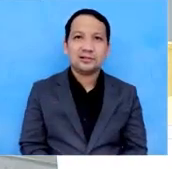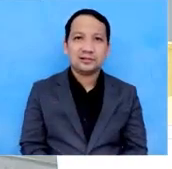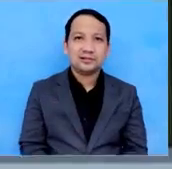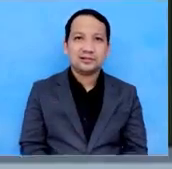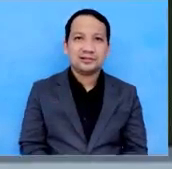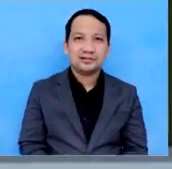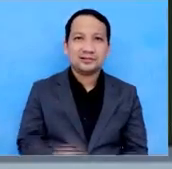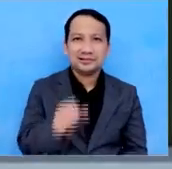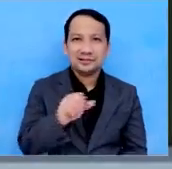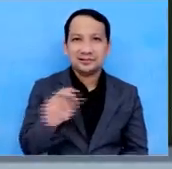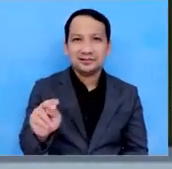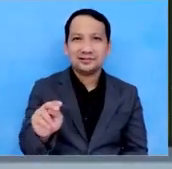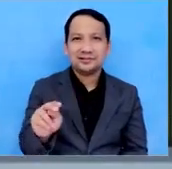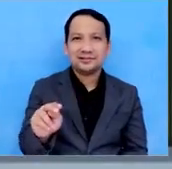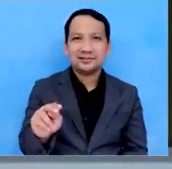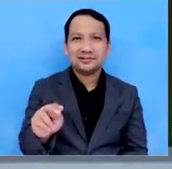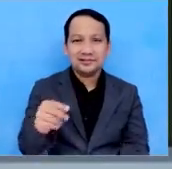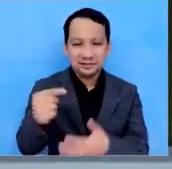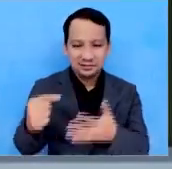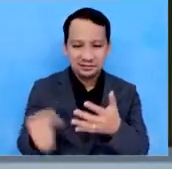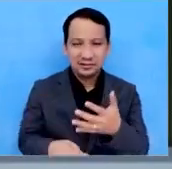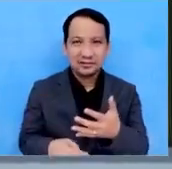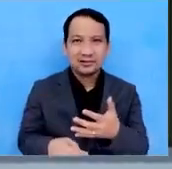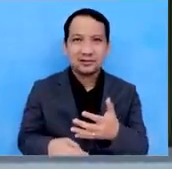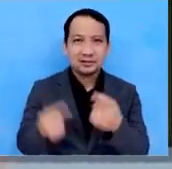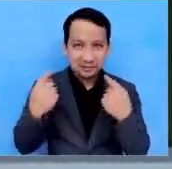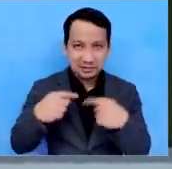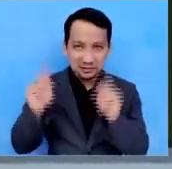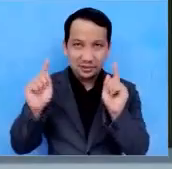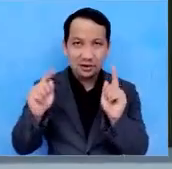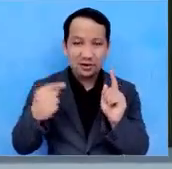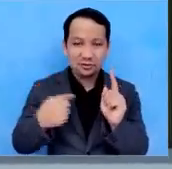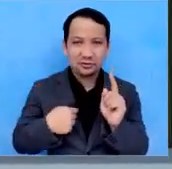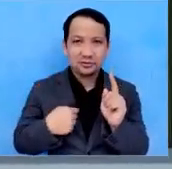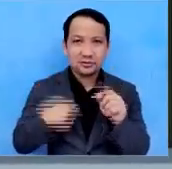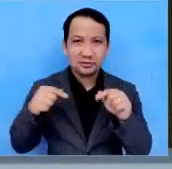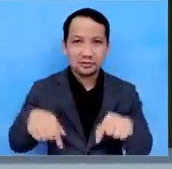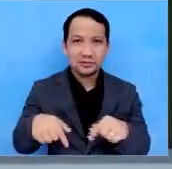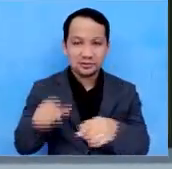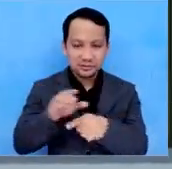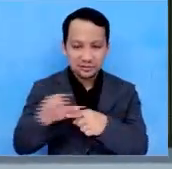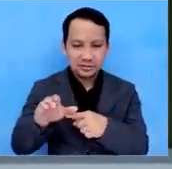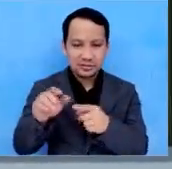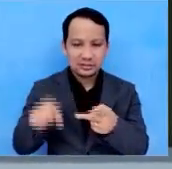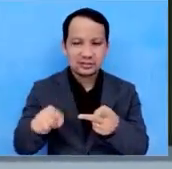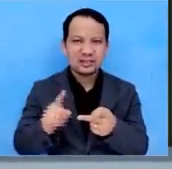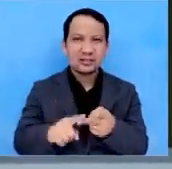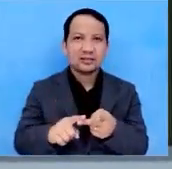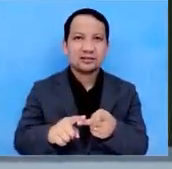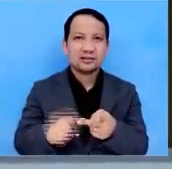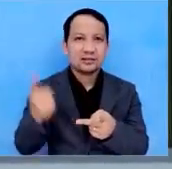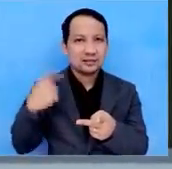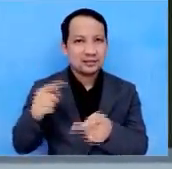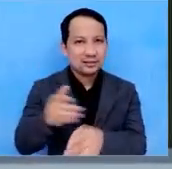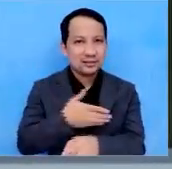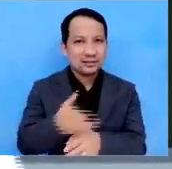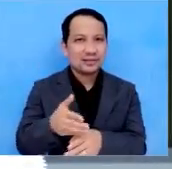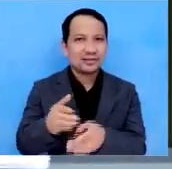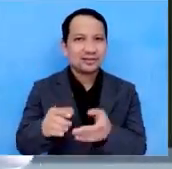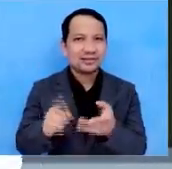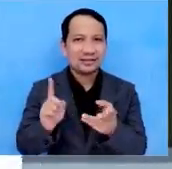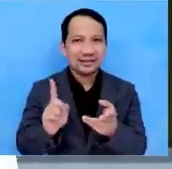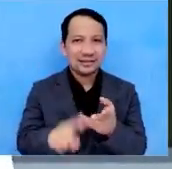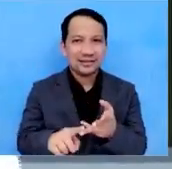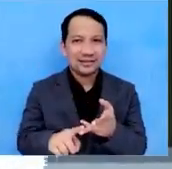Sana. Yung mga sana ko po, syempre, una, maging successful po talaga ako dito sa career ko. Sana makapag-concert din ako